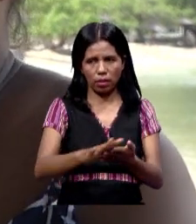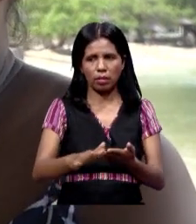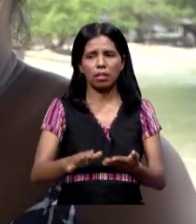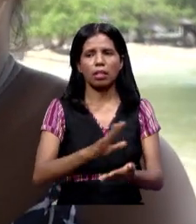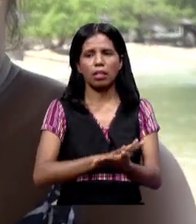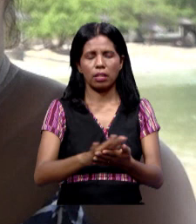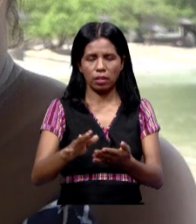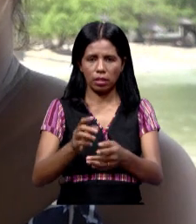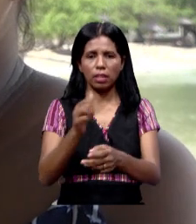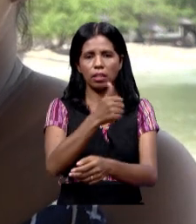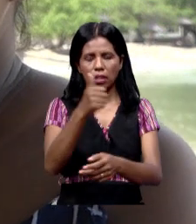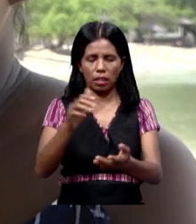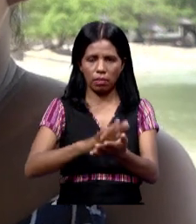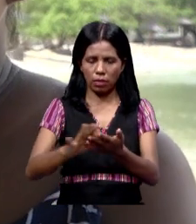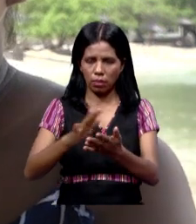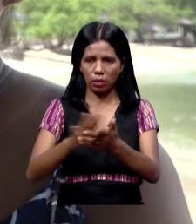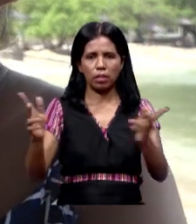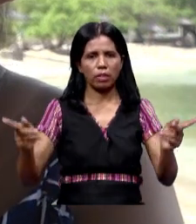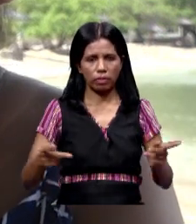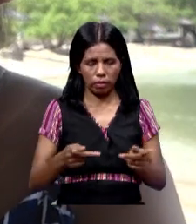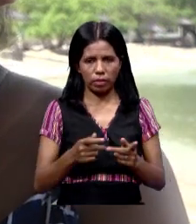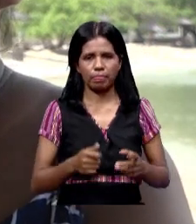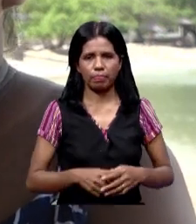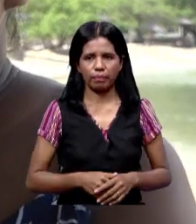ni ve are la ran